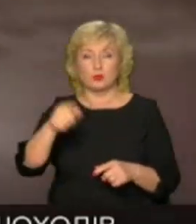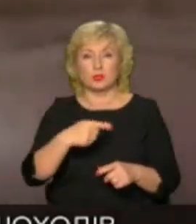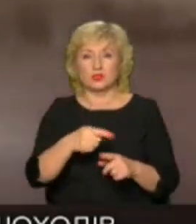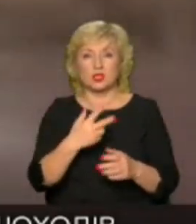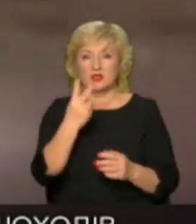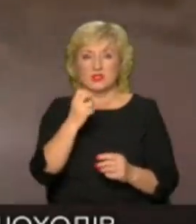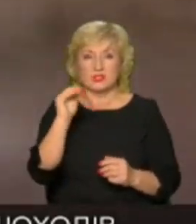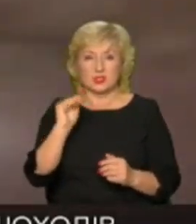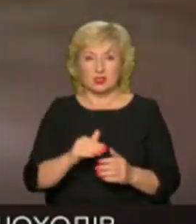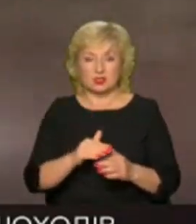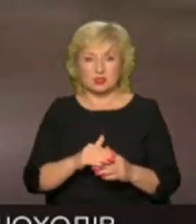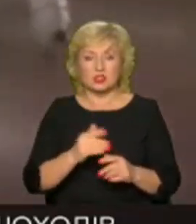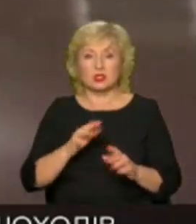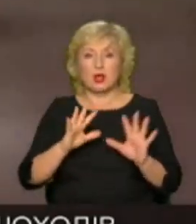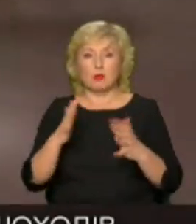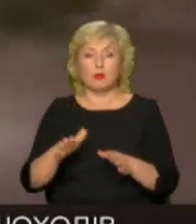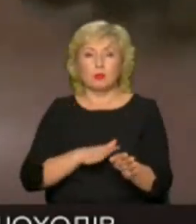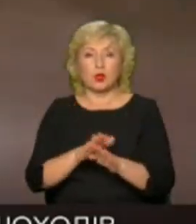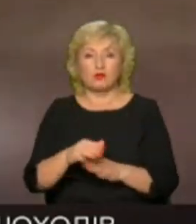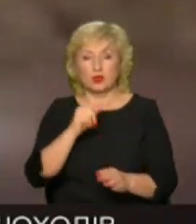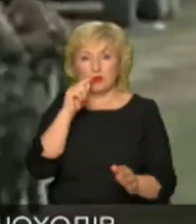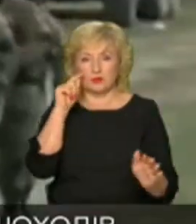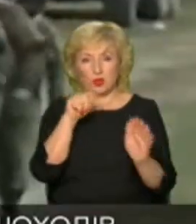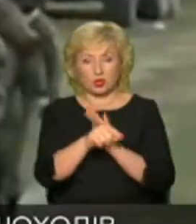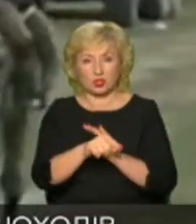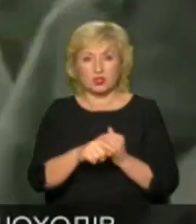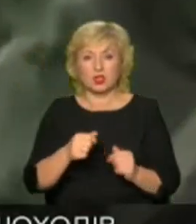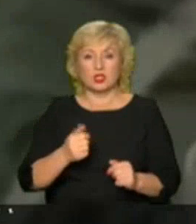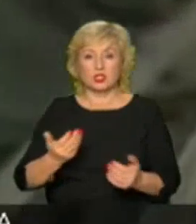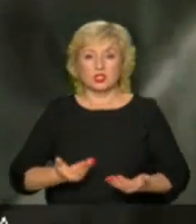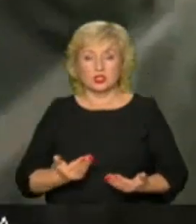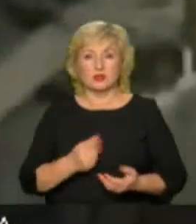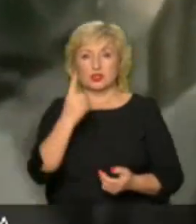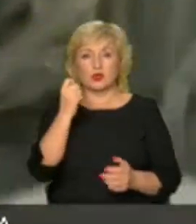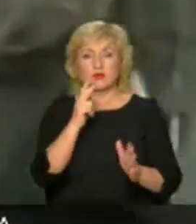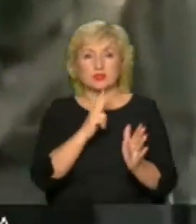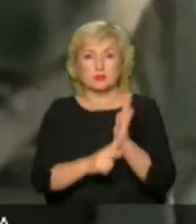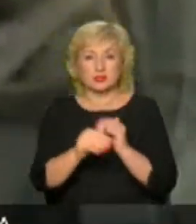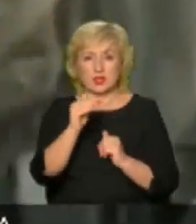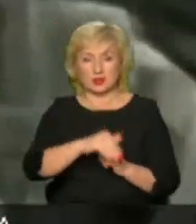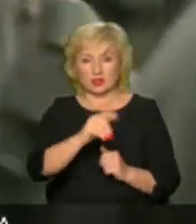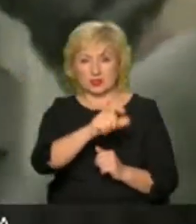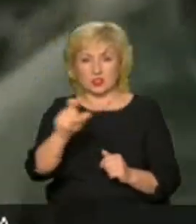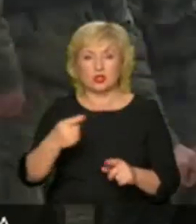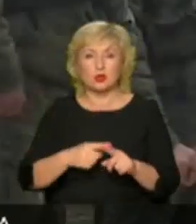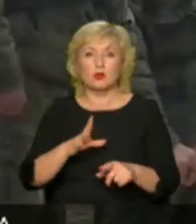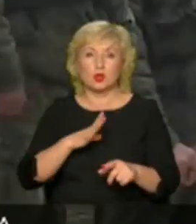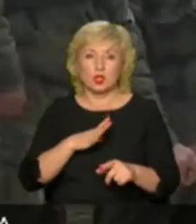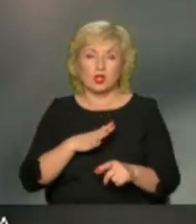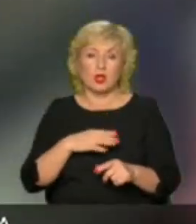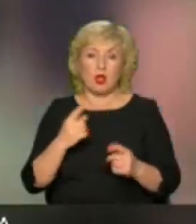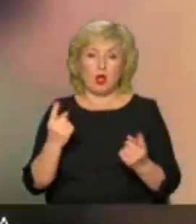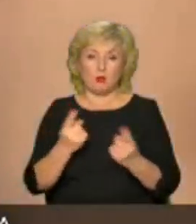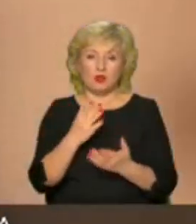200 тисяч. На момент повномасштабного вторгнення жива сила ворога налічувала 180 тисяч. Але то були переважно кадрові